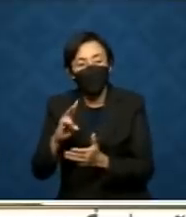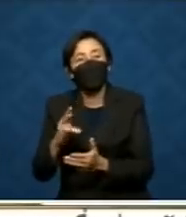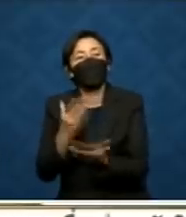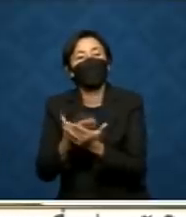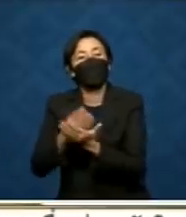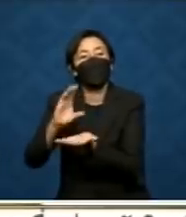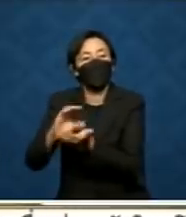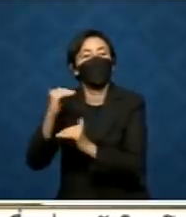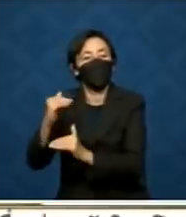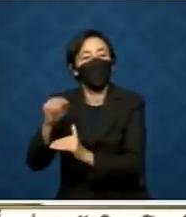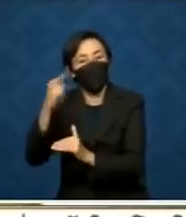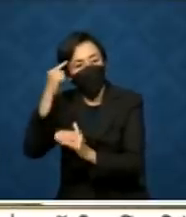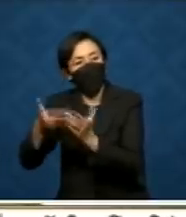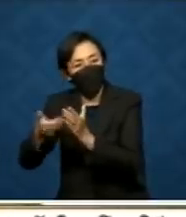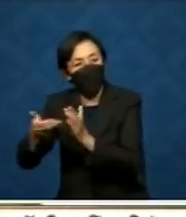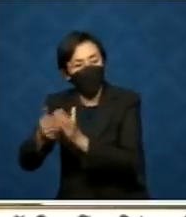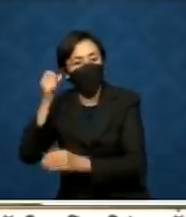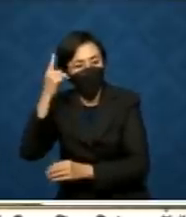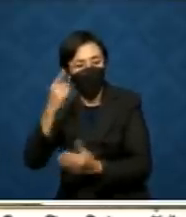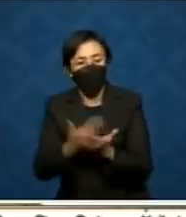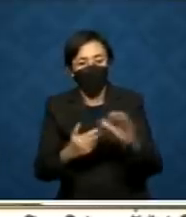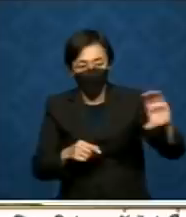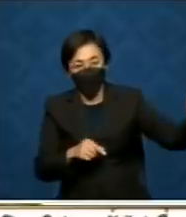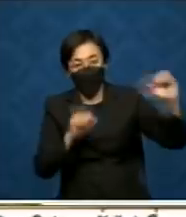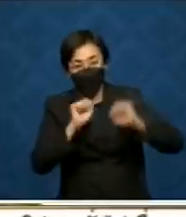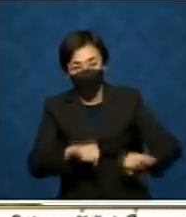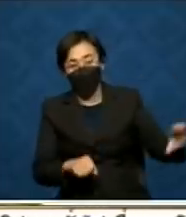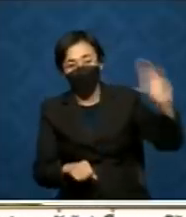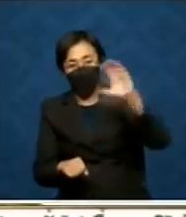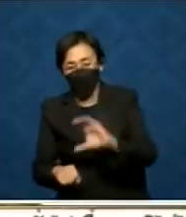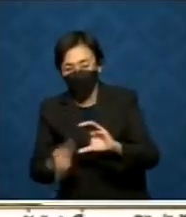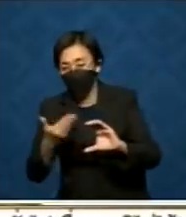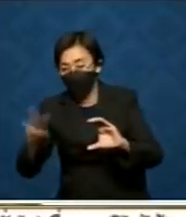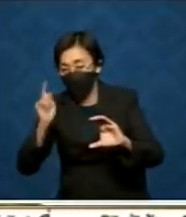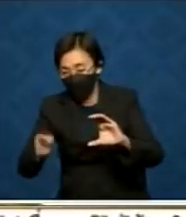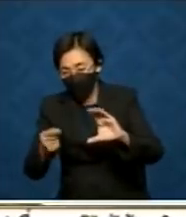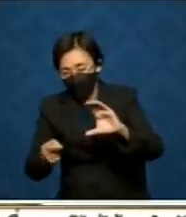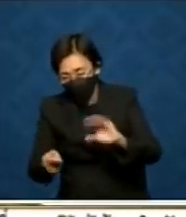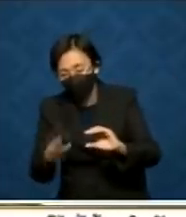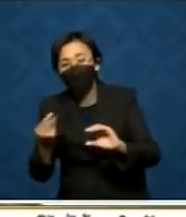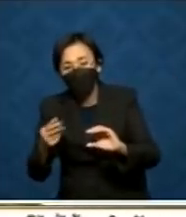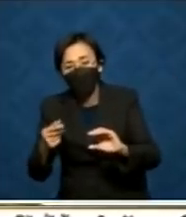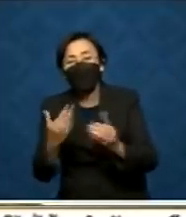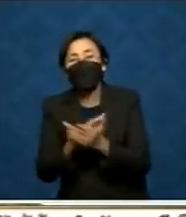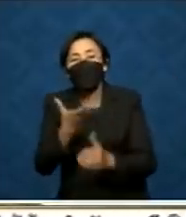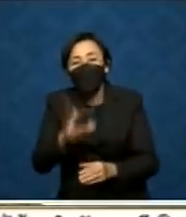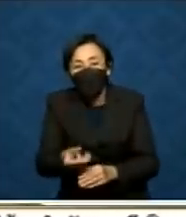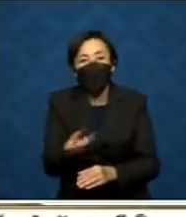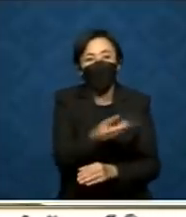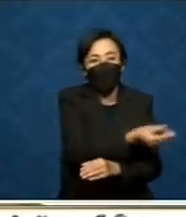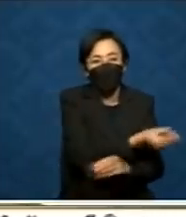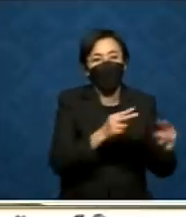ได้ผมเข้าใจนะครับว่ากรอบวงเงินที่อนุมัติไปอาจจะสูงกว่าซื้อจริงไม่เป็นไรก็ไม่หมดก็ทอนกลับ